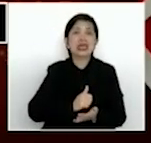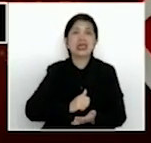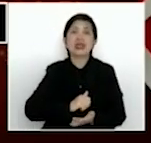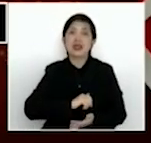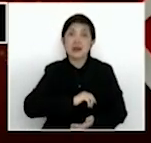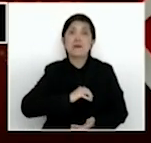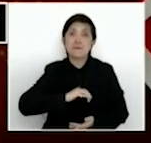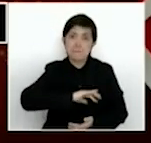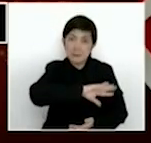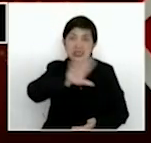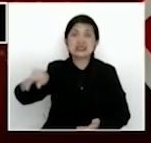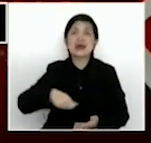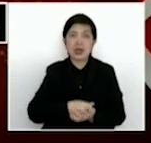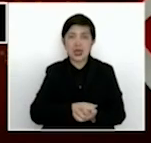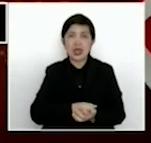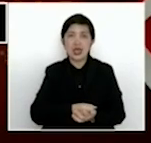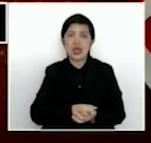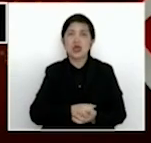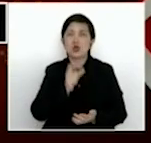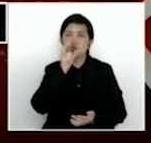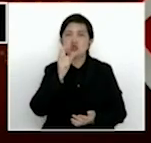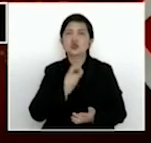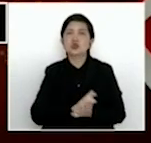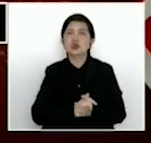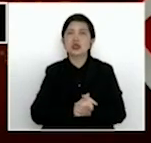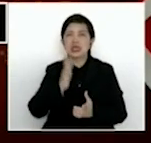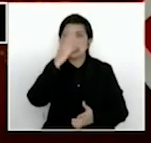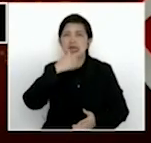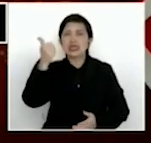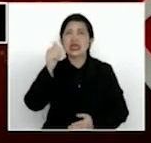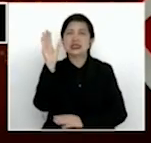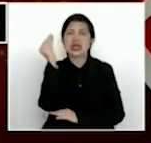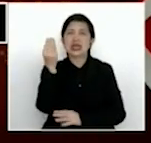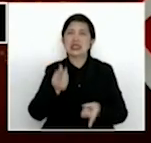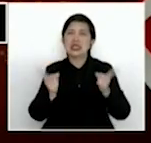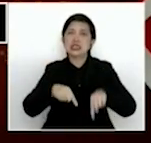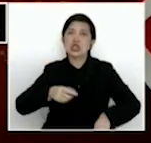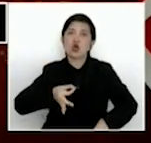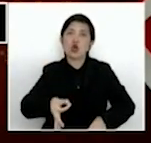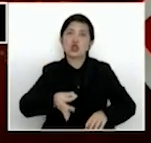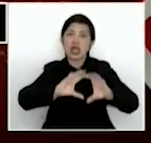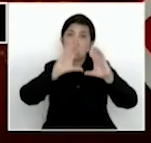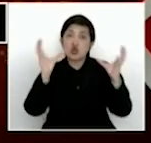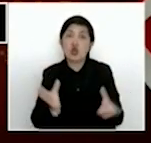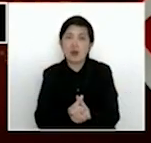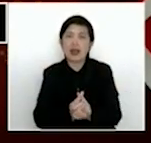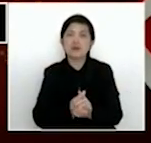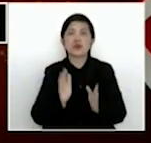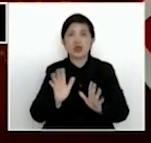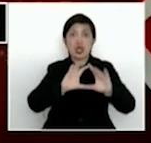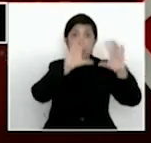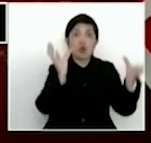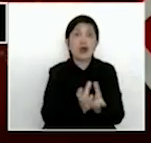manfaat untuk indahnya Jakarta sebagai Kota glob Arya